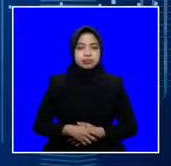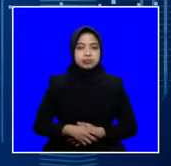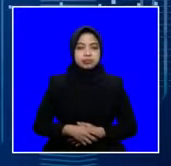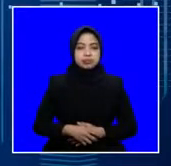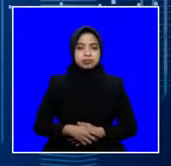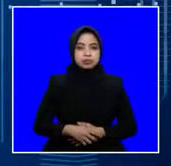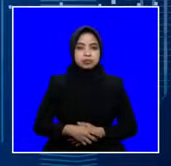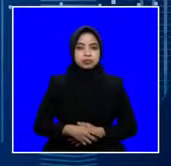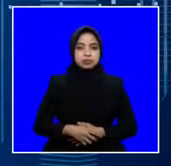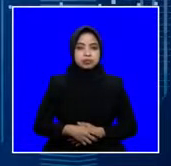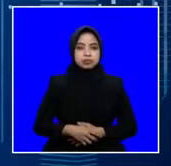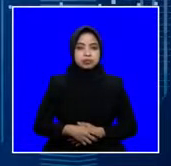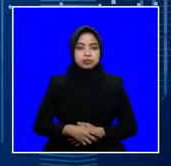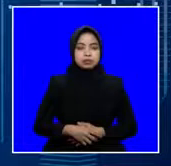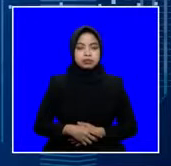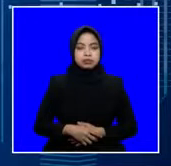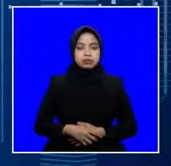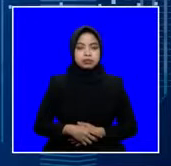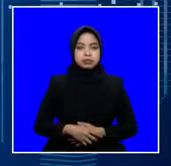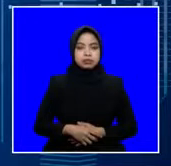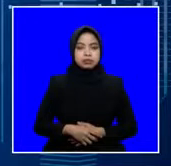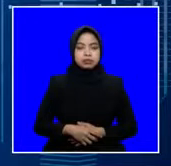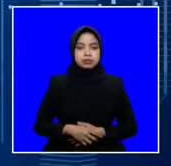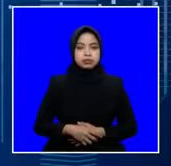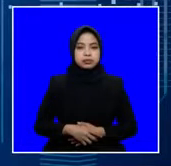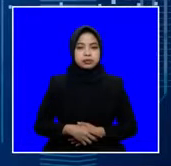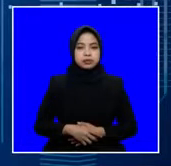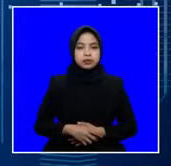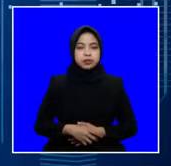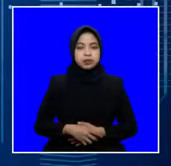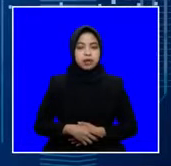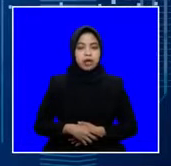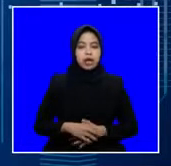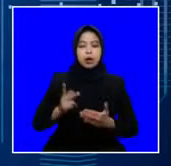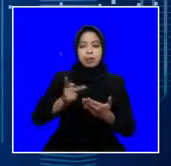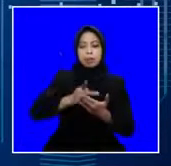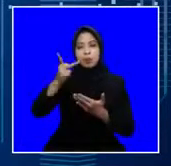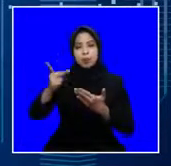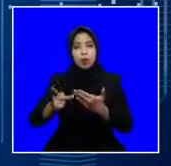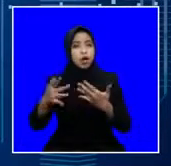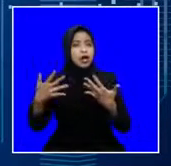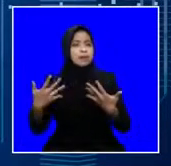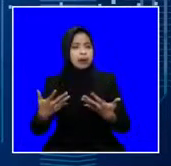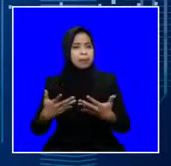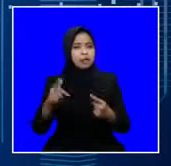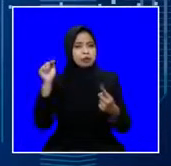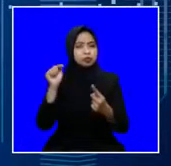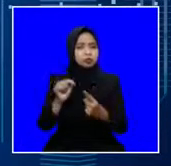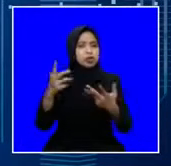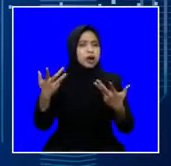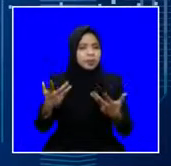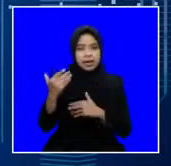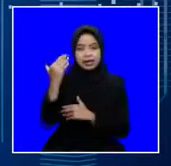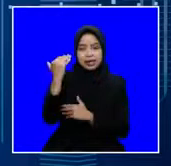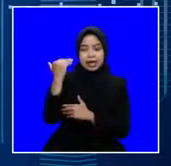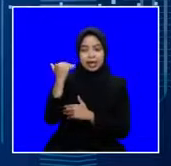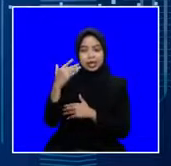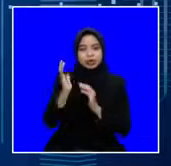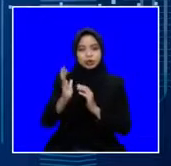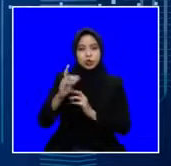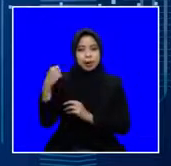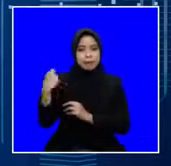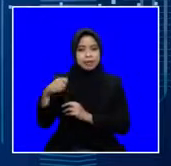bersama. Nah, program-program tersebut utamanya adalah diarahkan untuk tadi seperti yang disampaikan Mas